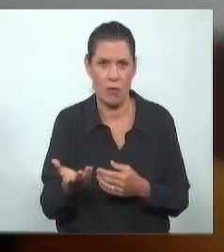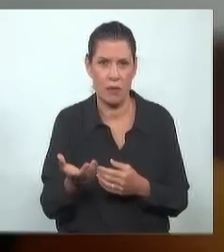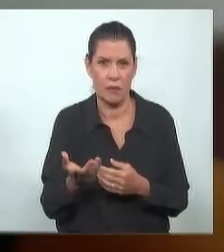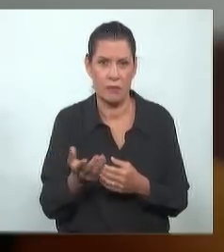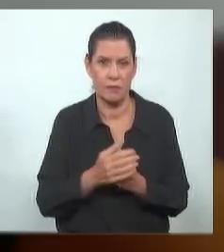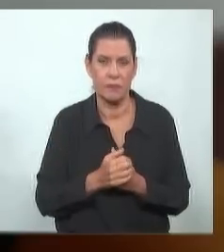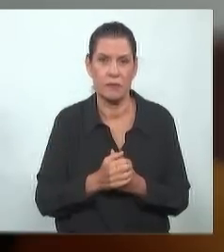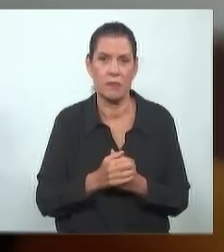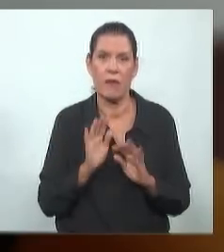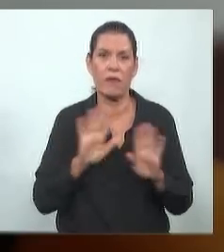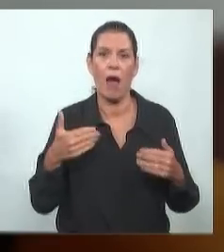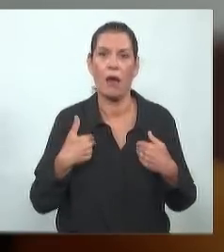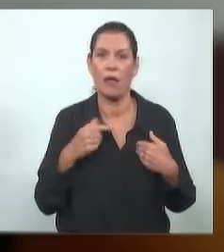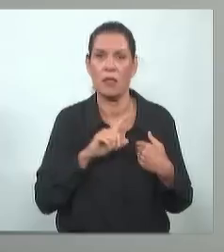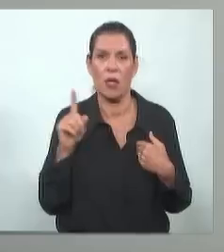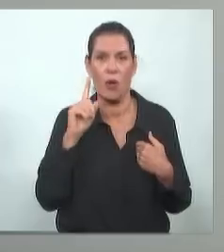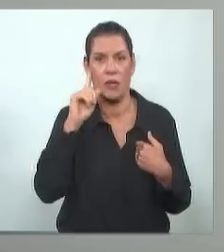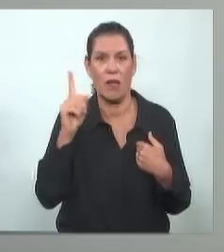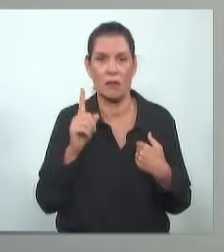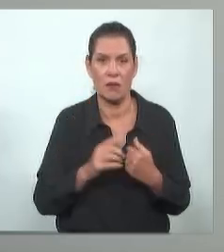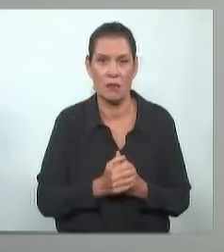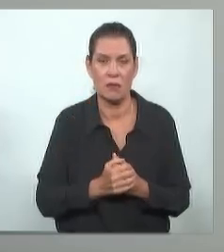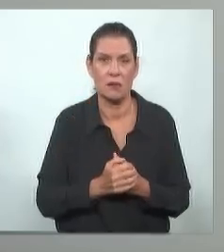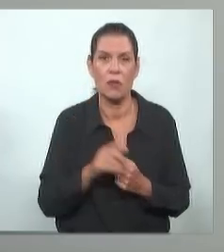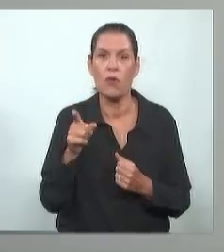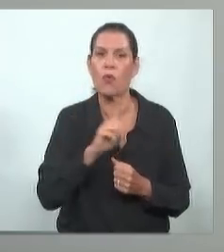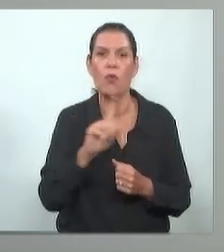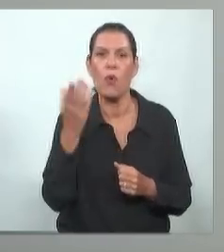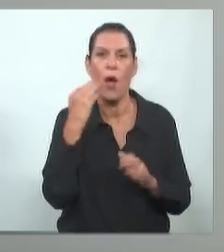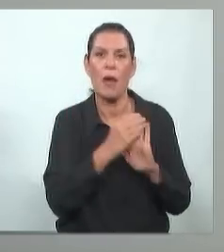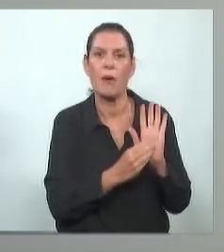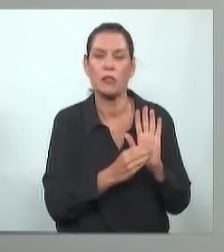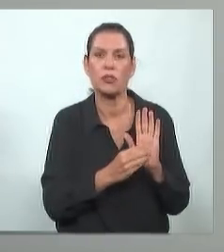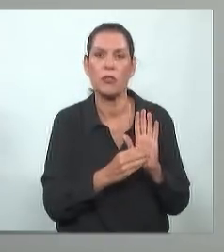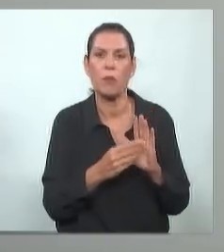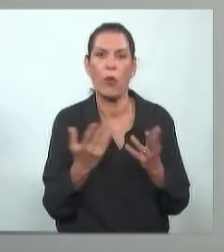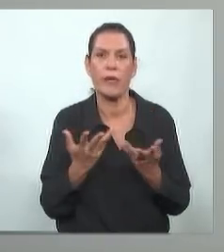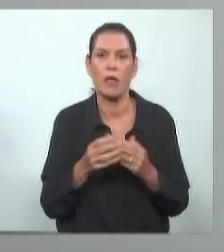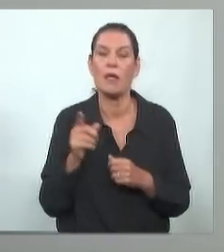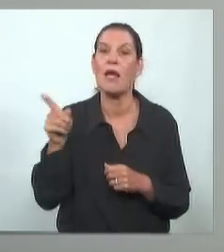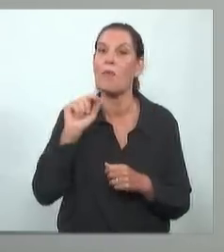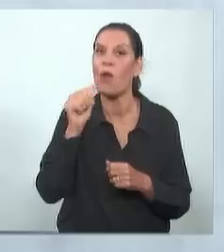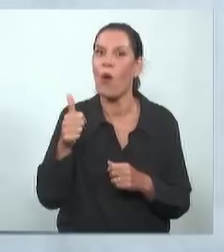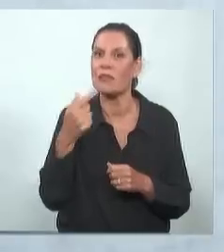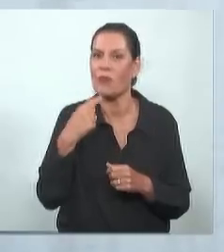ורק אני לא. הוא לא הופיע ברשימות כי לא ידעו מה קורה איתו, רצו להסתיר ממך? לא, להסתיר ממני.